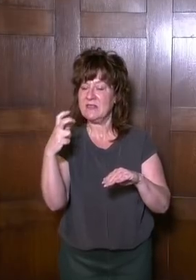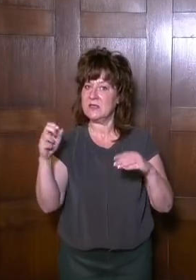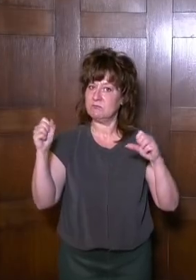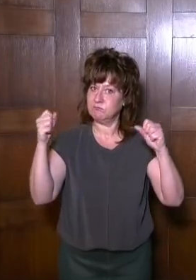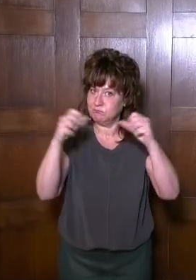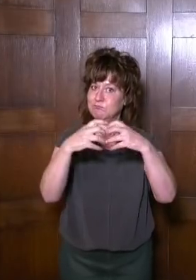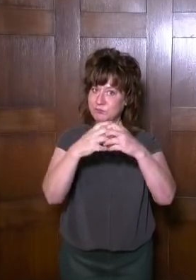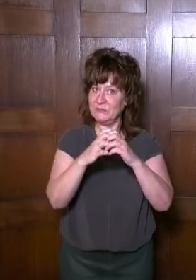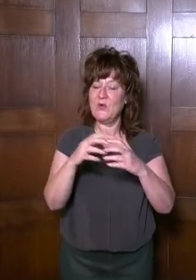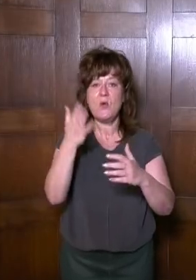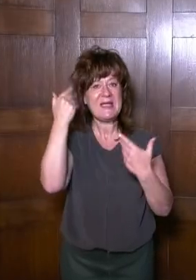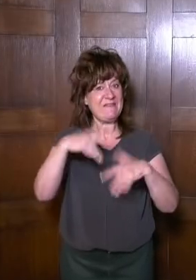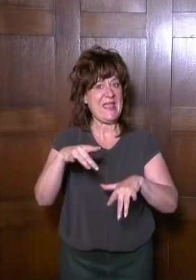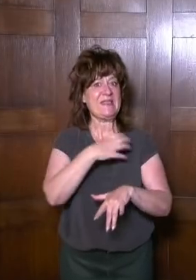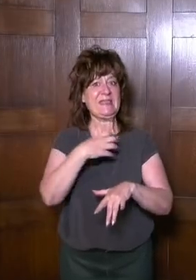Neumarkt stattgefunden hat.